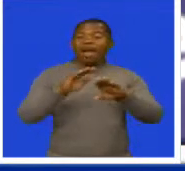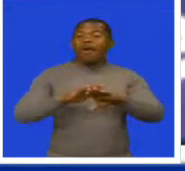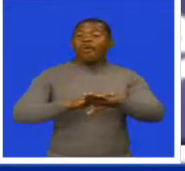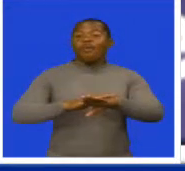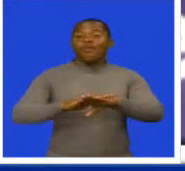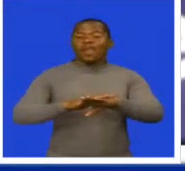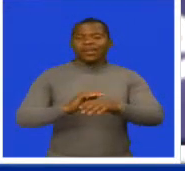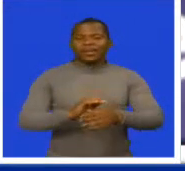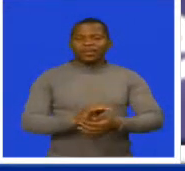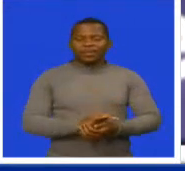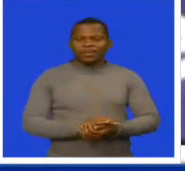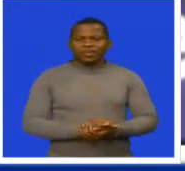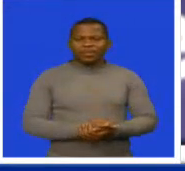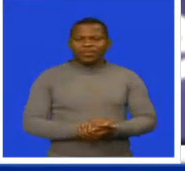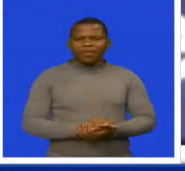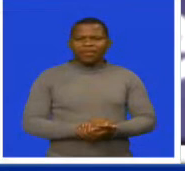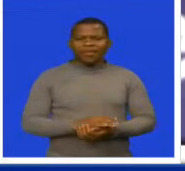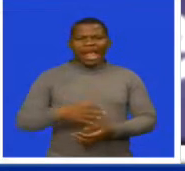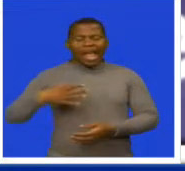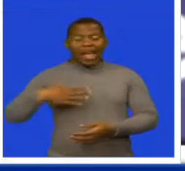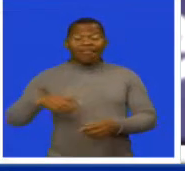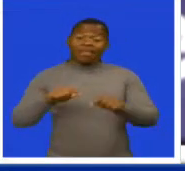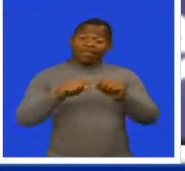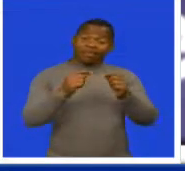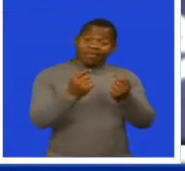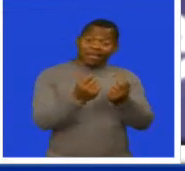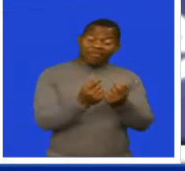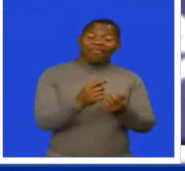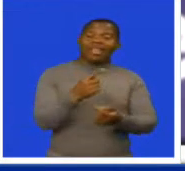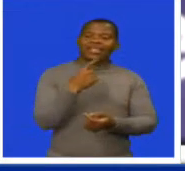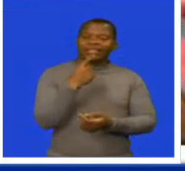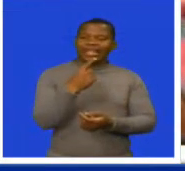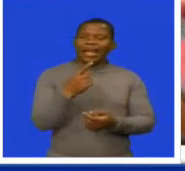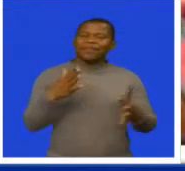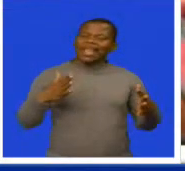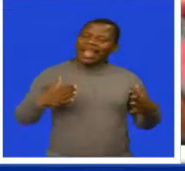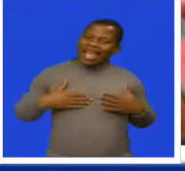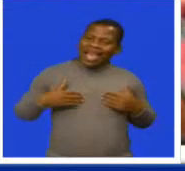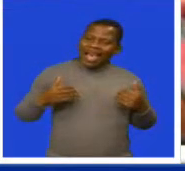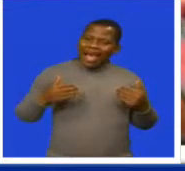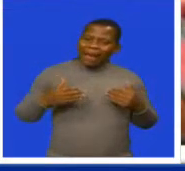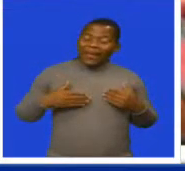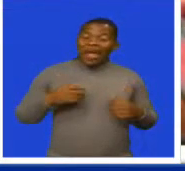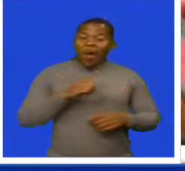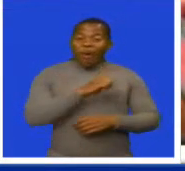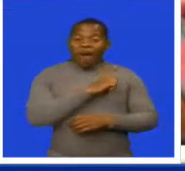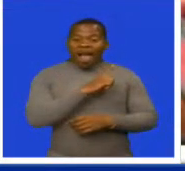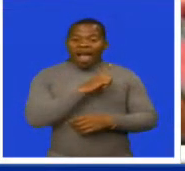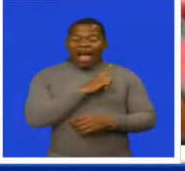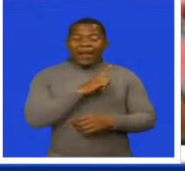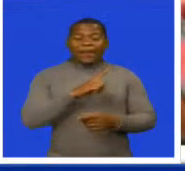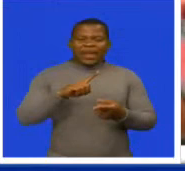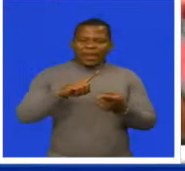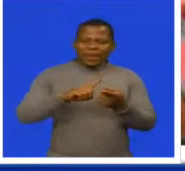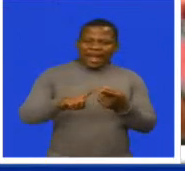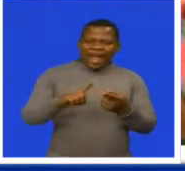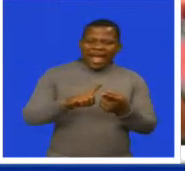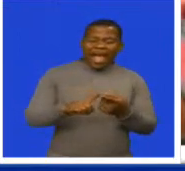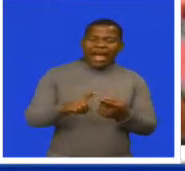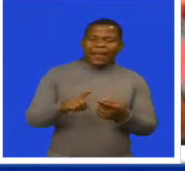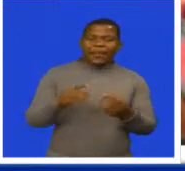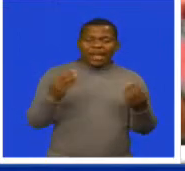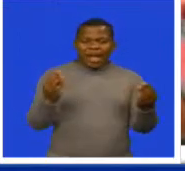lekathi bayakujabulela kakhulu njengalokhu besebahlede kakhulu ngaphandle kwabalandzeli. Licembu le-Arsenal litoba licembu lekucala kudlalisa